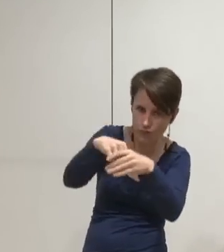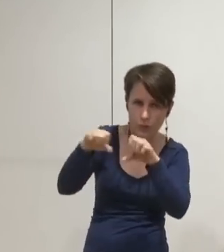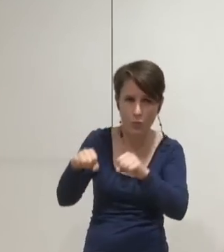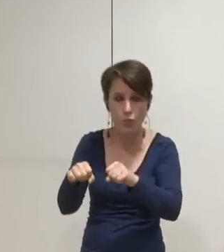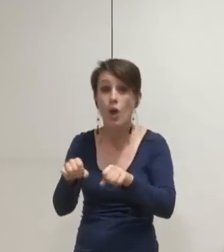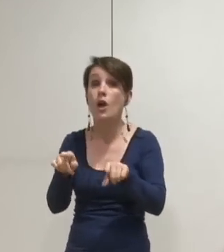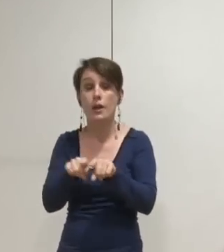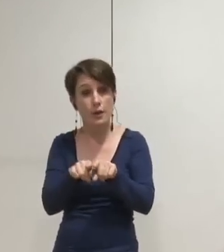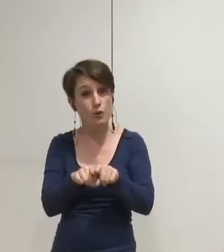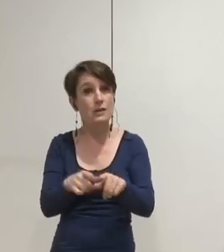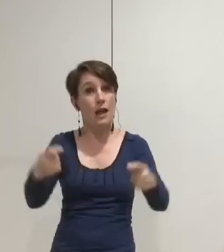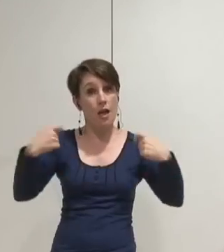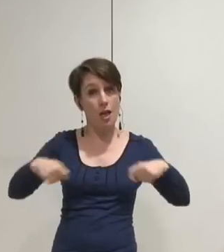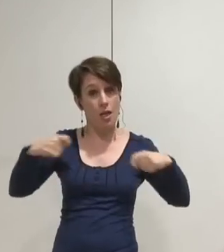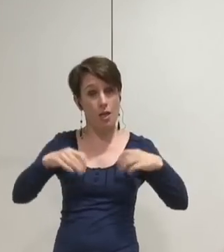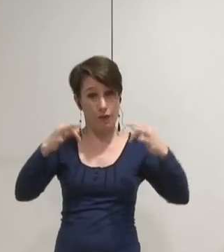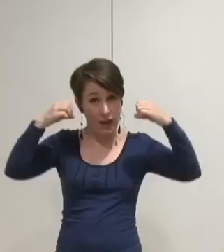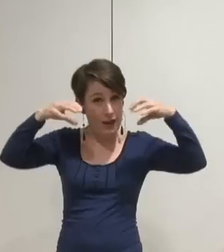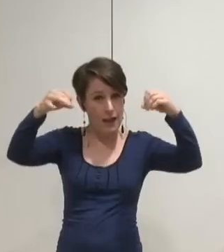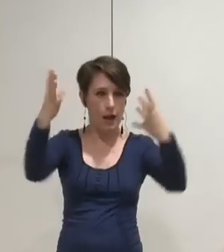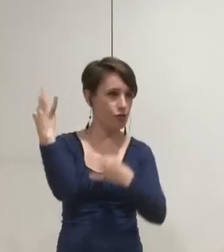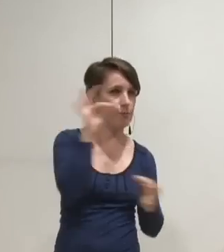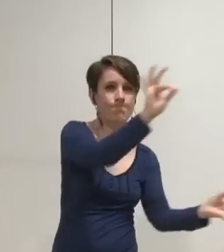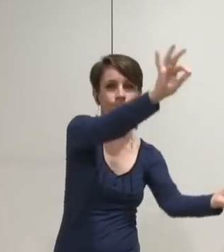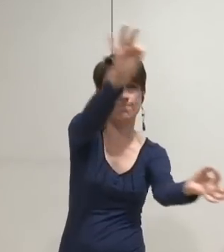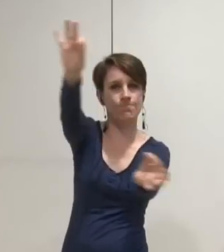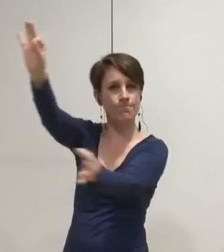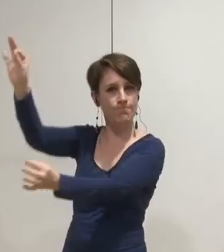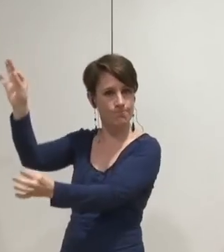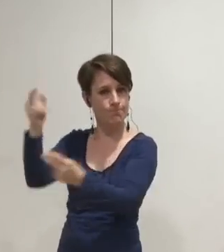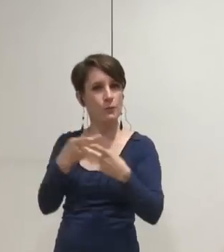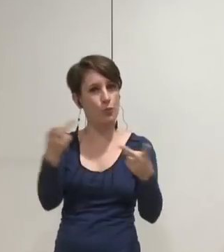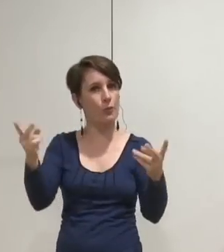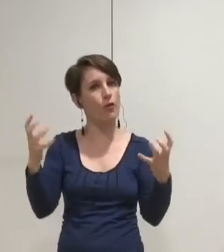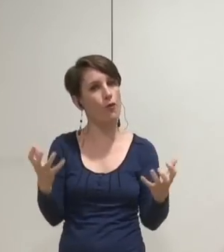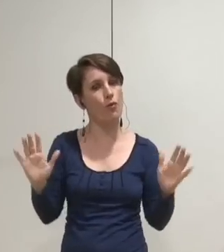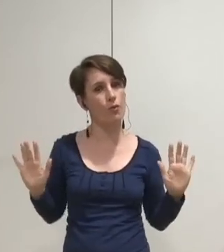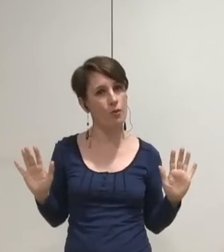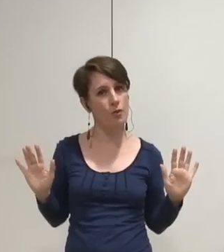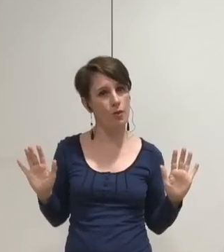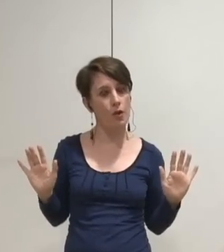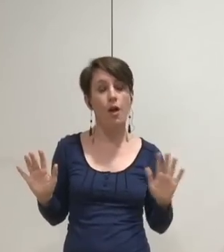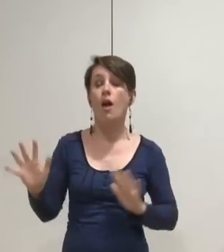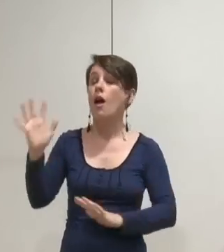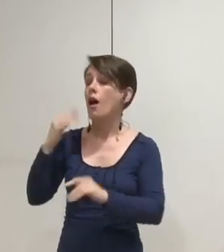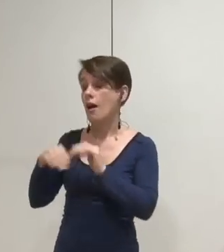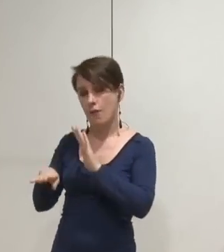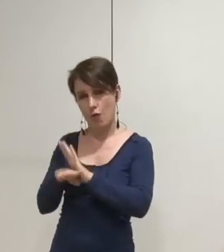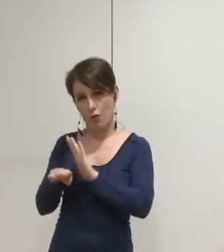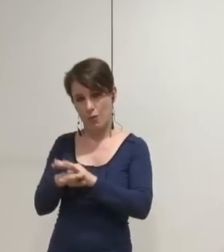l'éclairage public cela a été rappelé le point de départ de ce dossier c'est un arrêté du Conseil d'État de